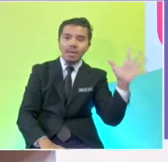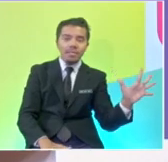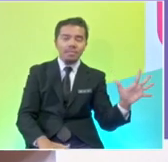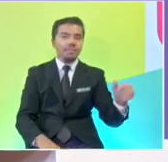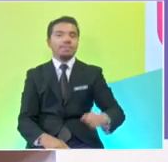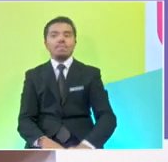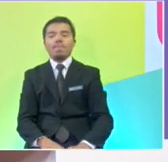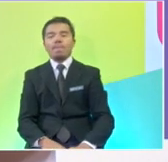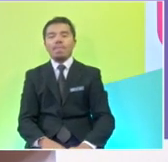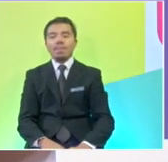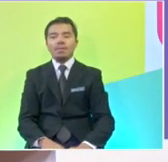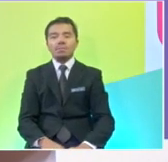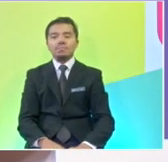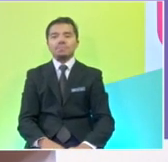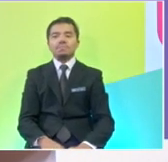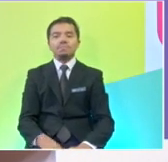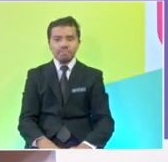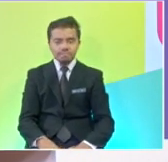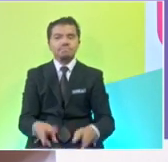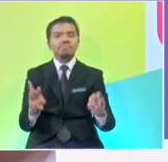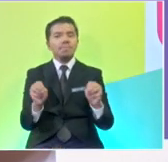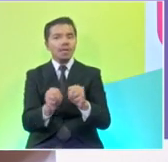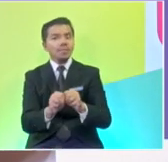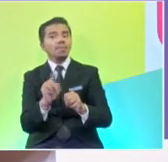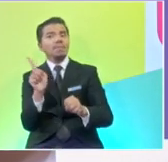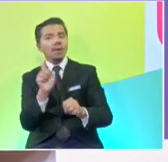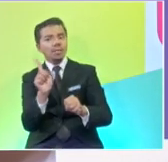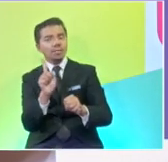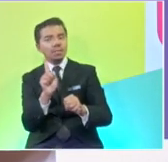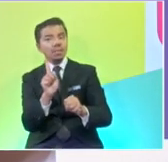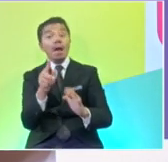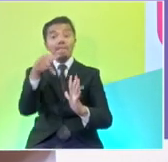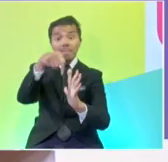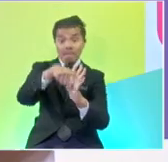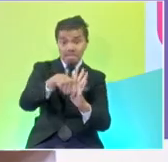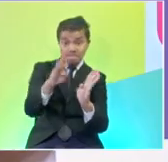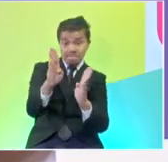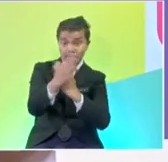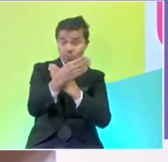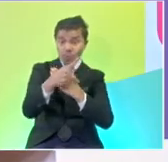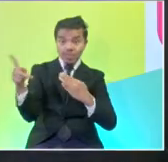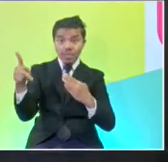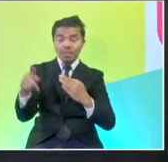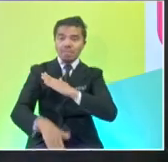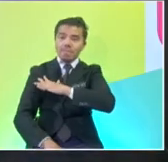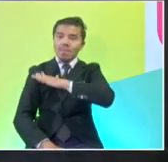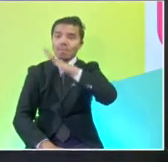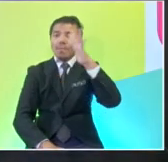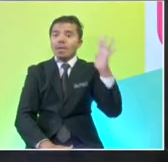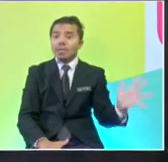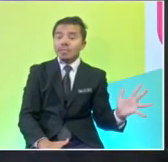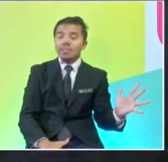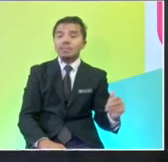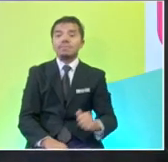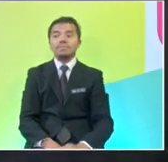rumah macam mana pembentukan pelangi itu pelaku dan apa itu sebenarnya pelangi betul-betul